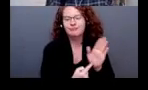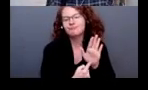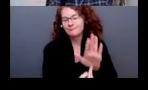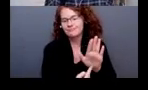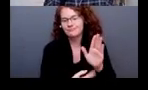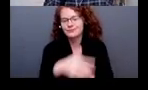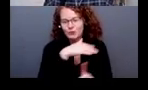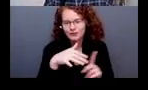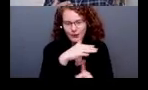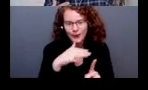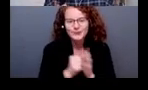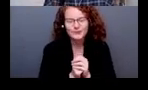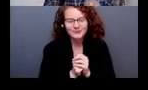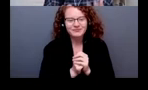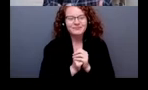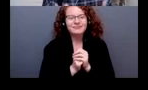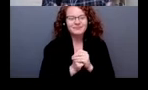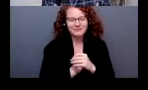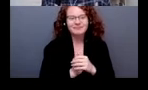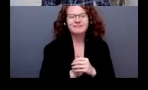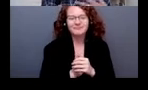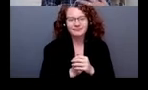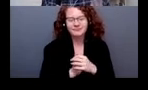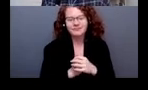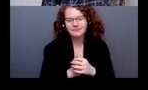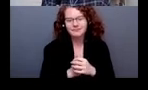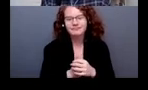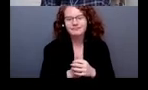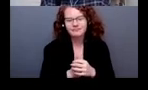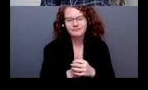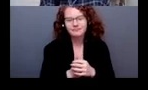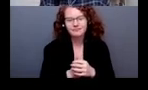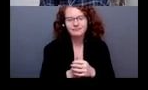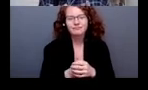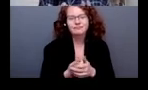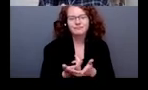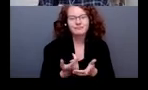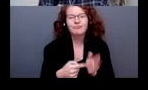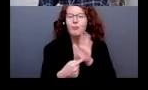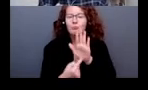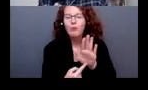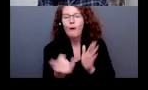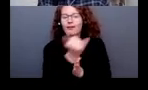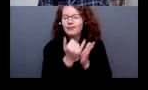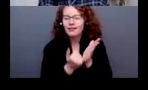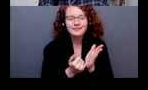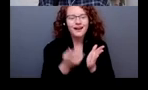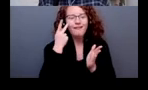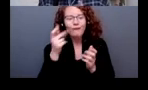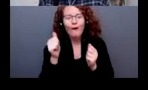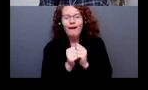sous la main. Et l'idée était également justement de pouvoir représenter les personnages tout en leur donnant voix